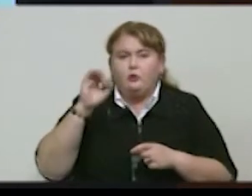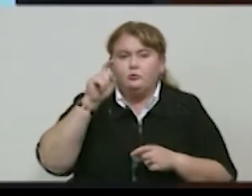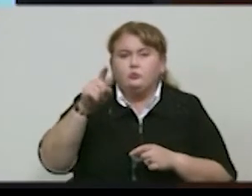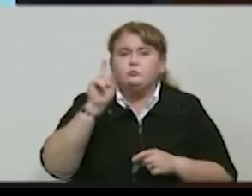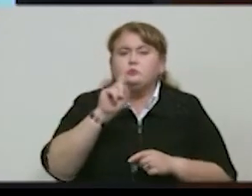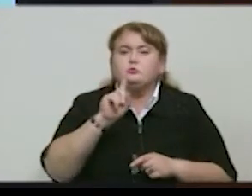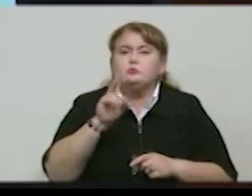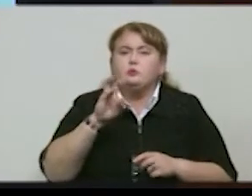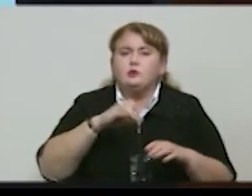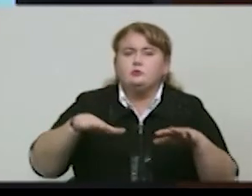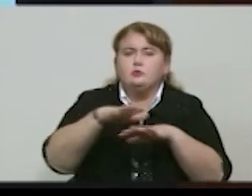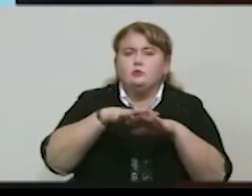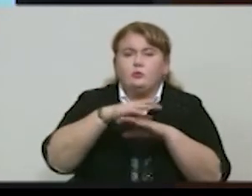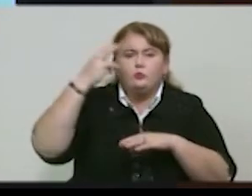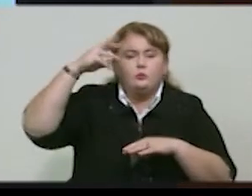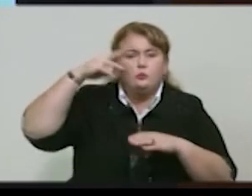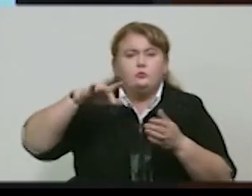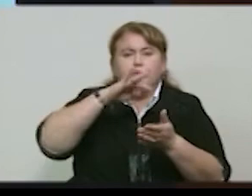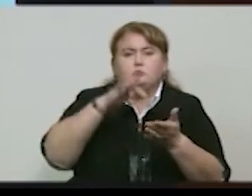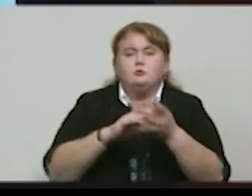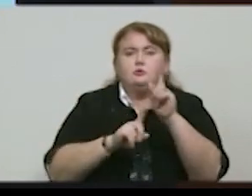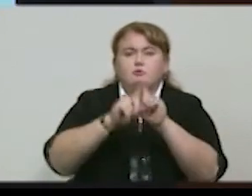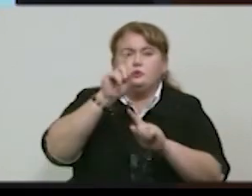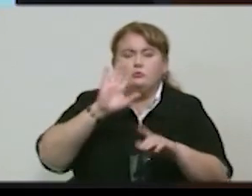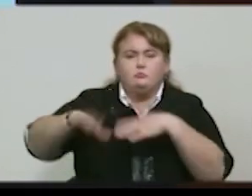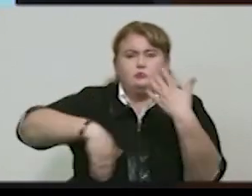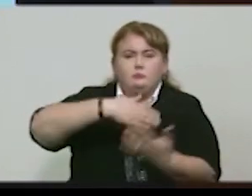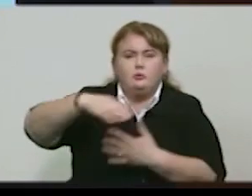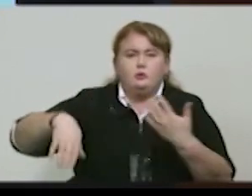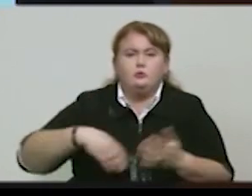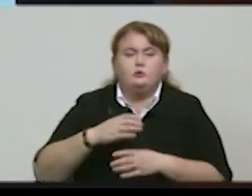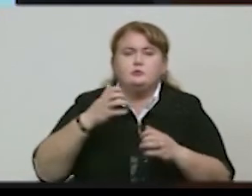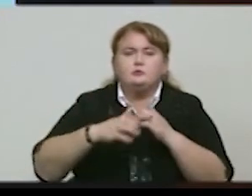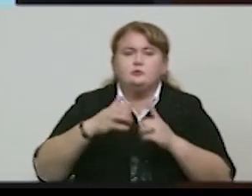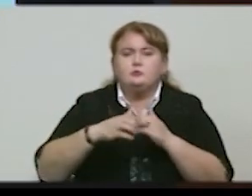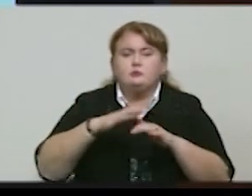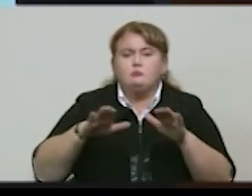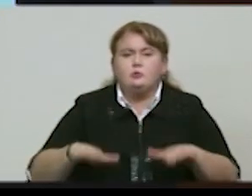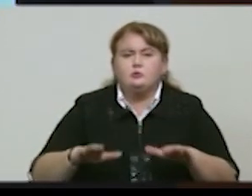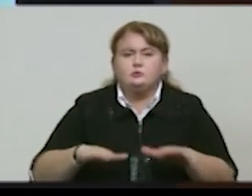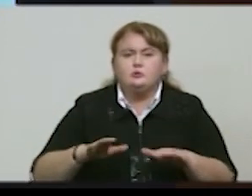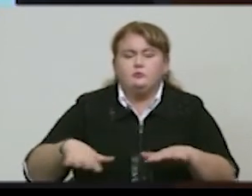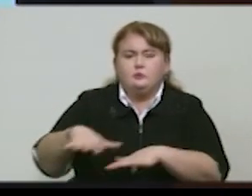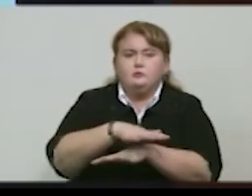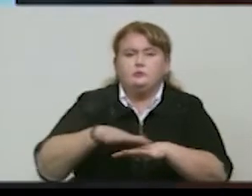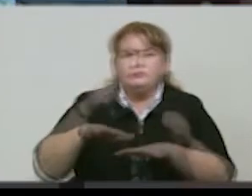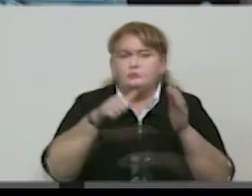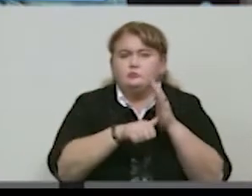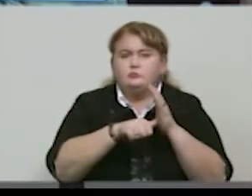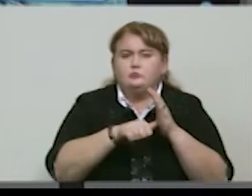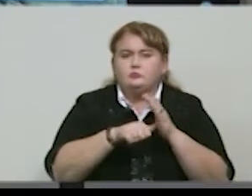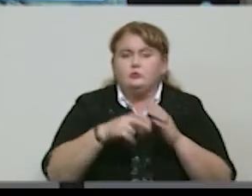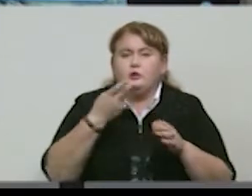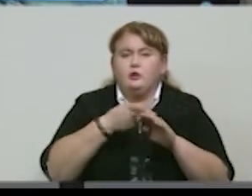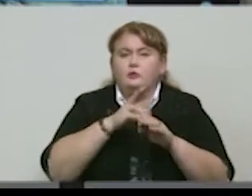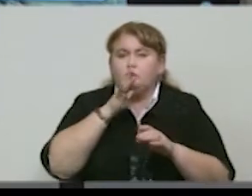что на территории Туркестана начинались беспорядки среди местного населения. В